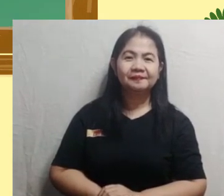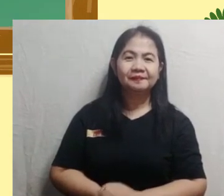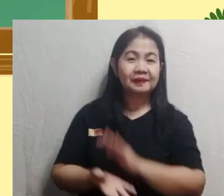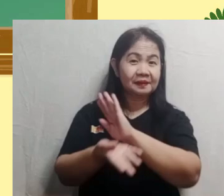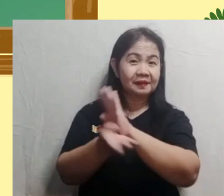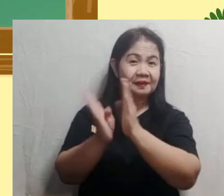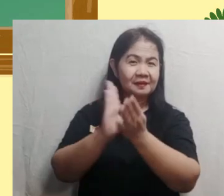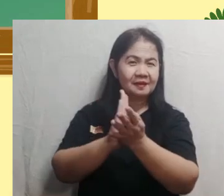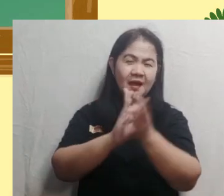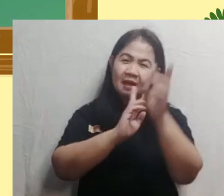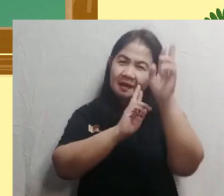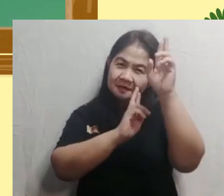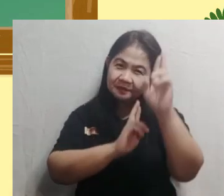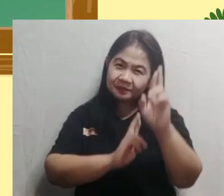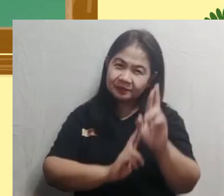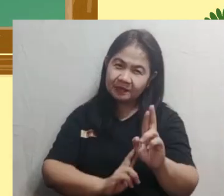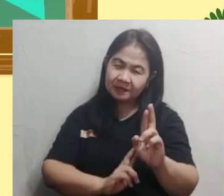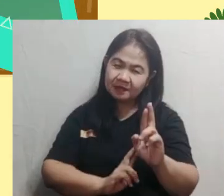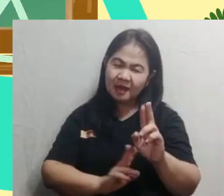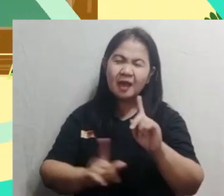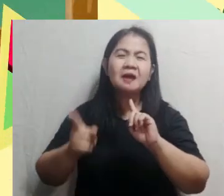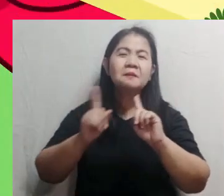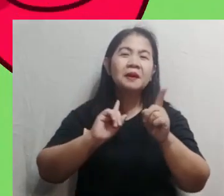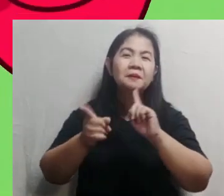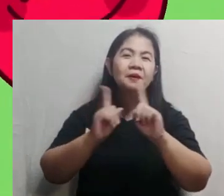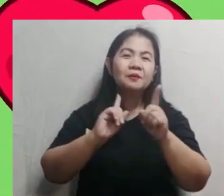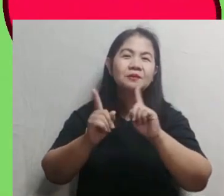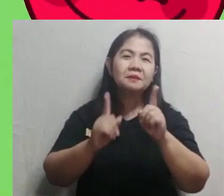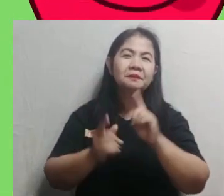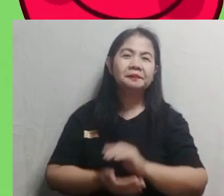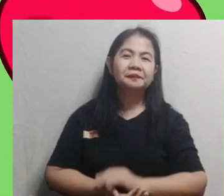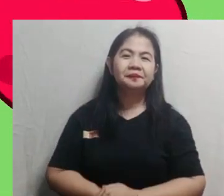pagiging magalang sa pakikipag-usap.